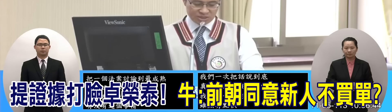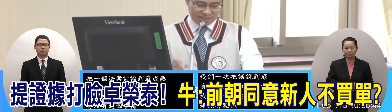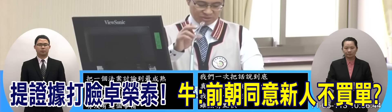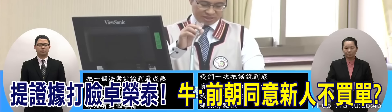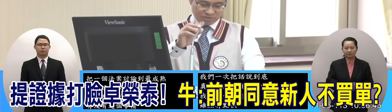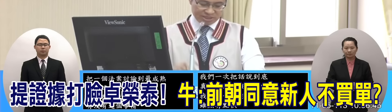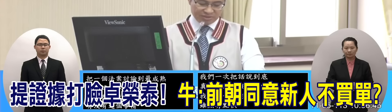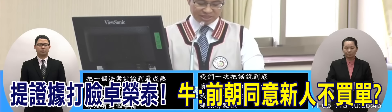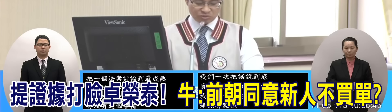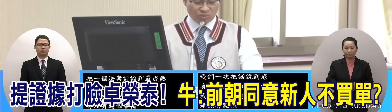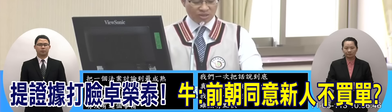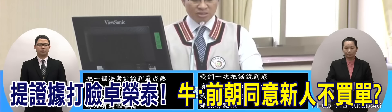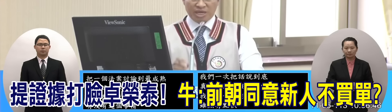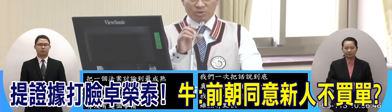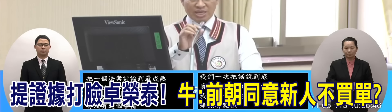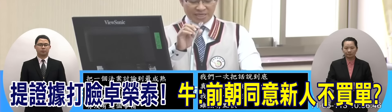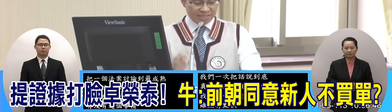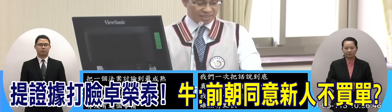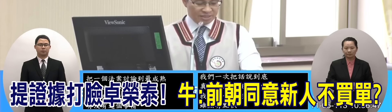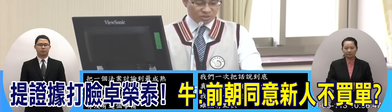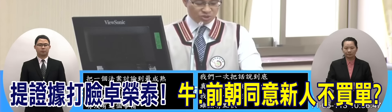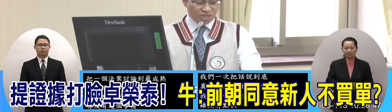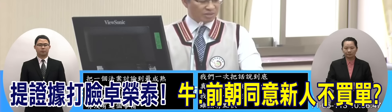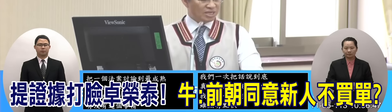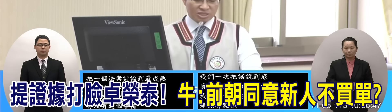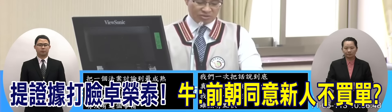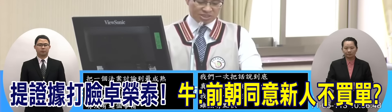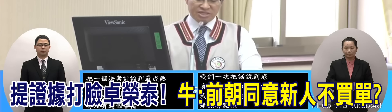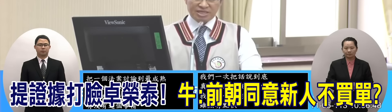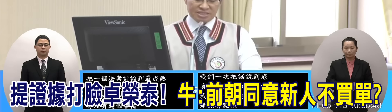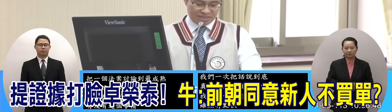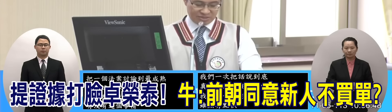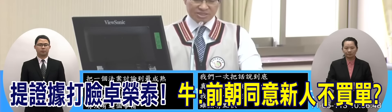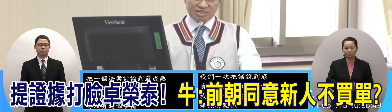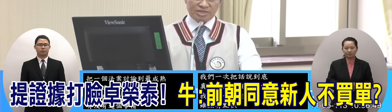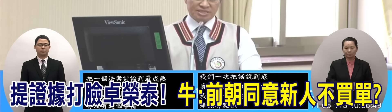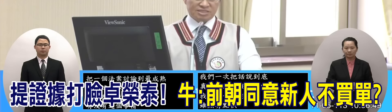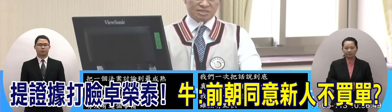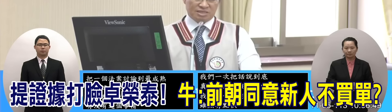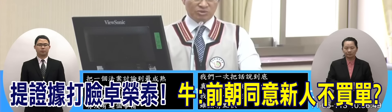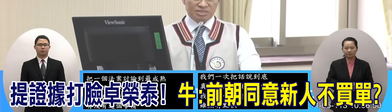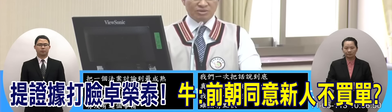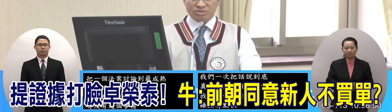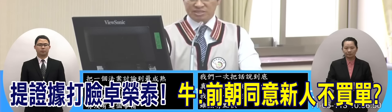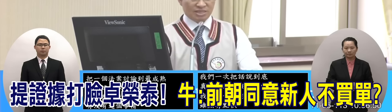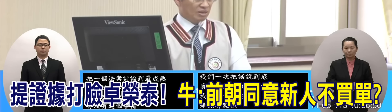以如果主教能够今年大院三读通过哈，我们未来每年的所需要的编编经费有40.6亿，到时候也请委员来支持